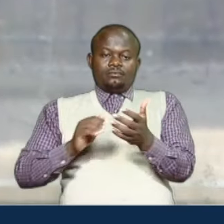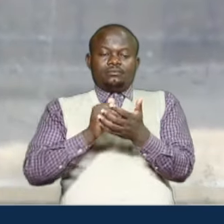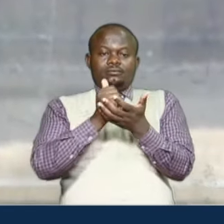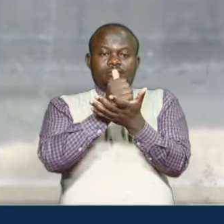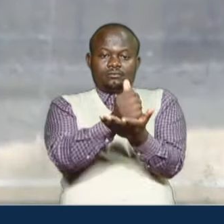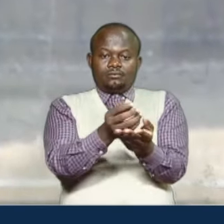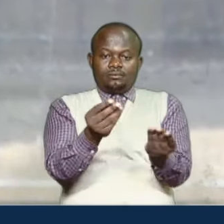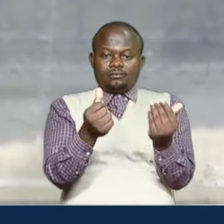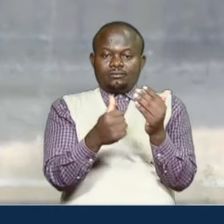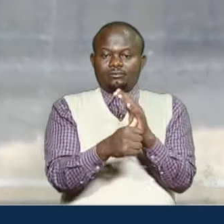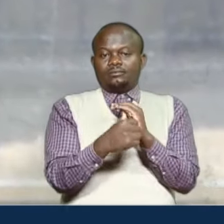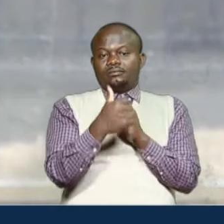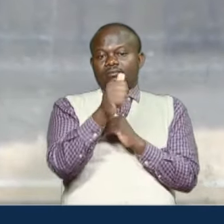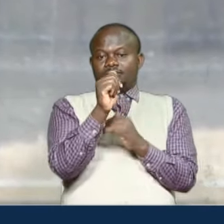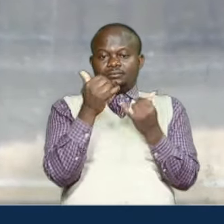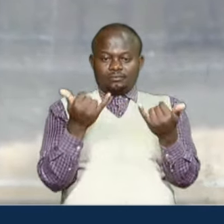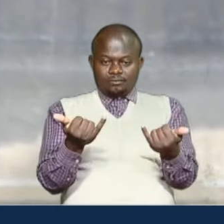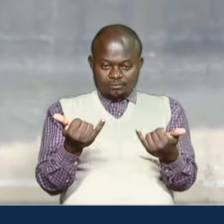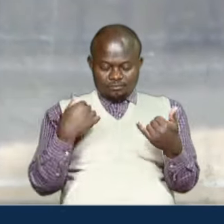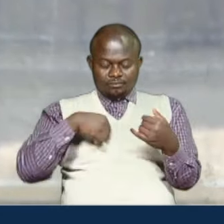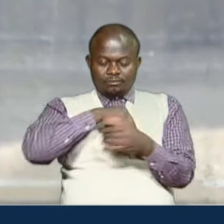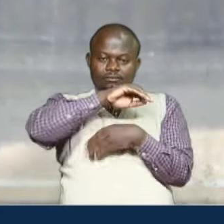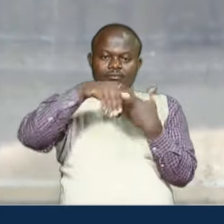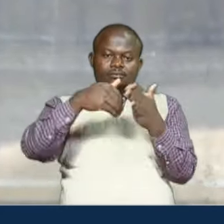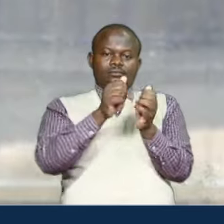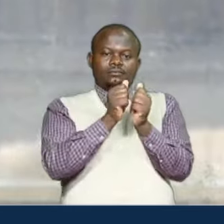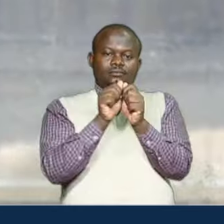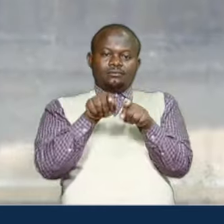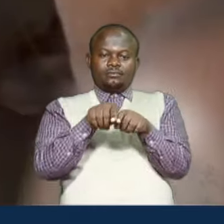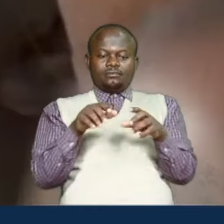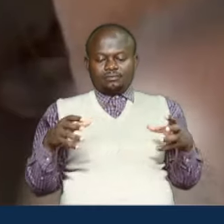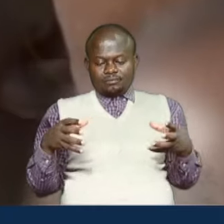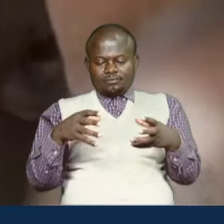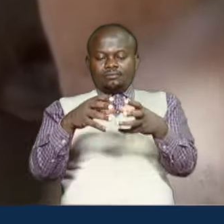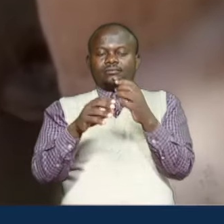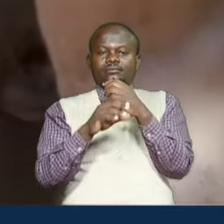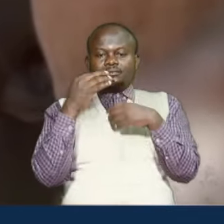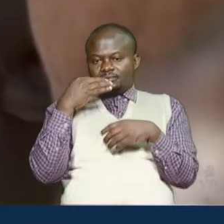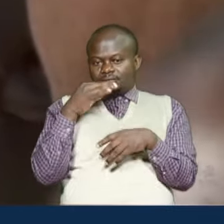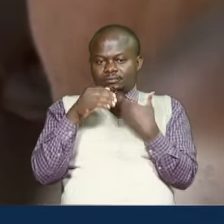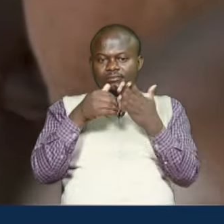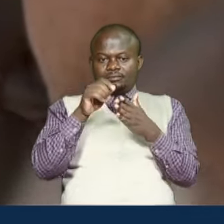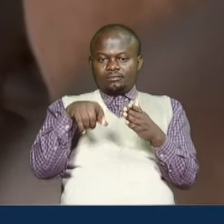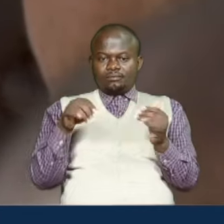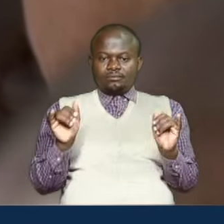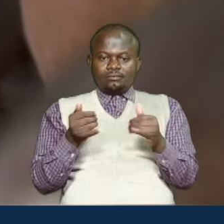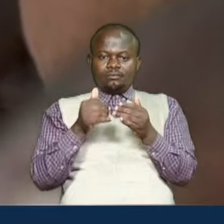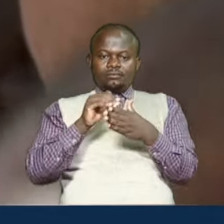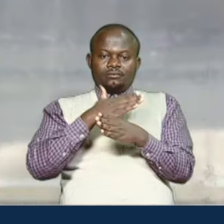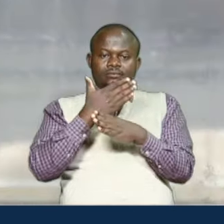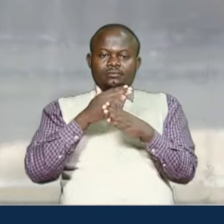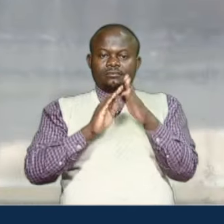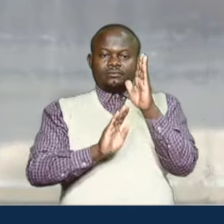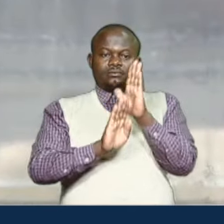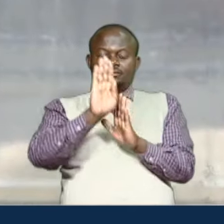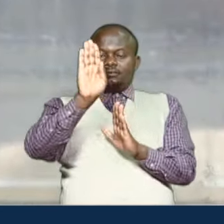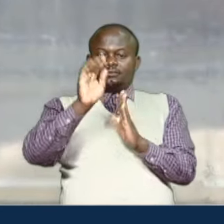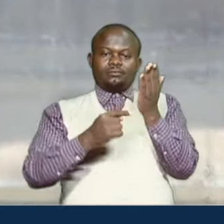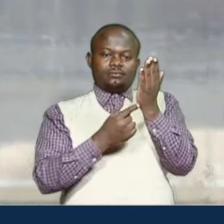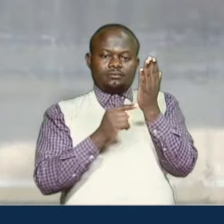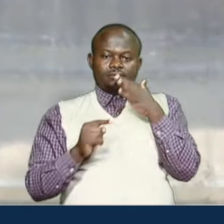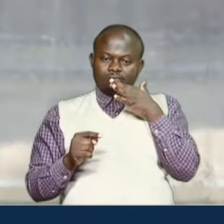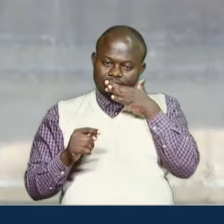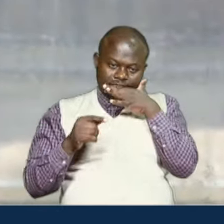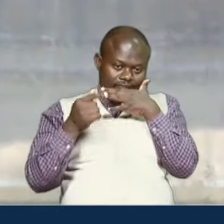amahurizo y'iki kinyejana twese hamwe nk'abahujwe n'igifaransa tugomba kugerageza gusangira iterambere ry'ikoranabuhanga ibi